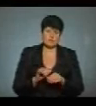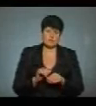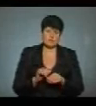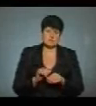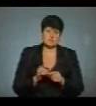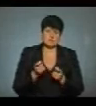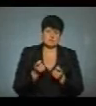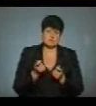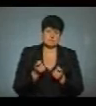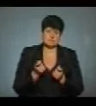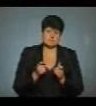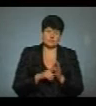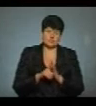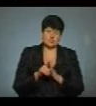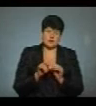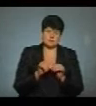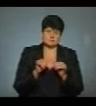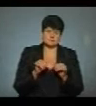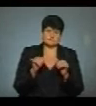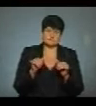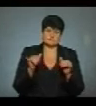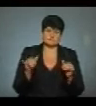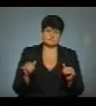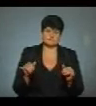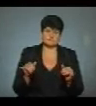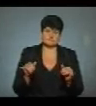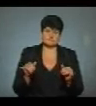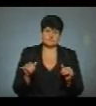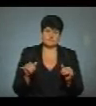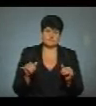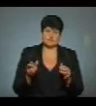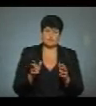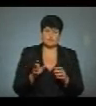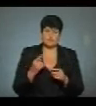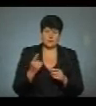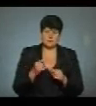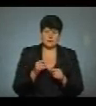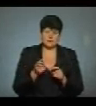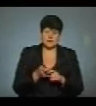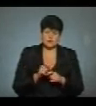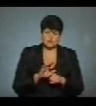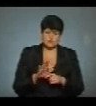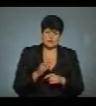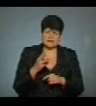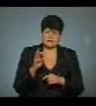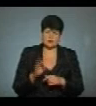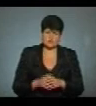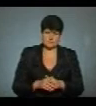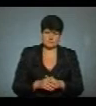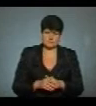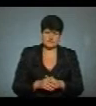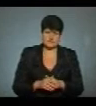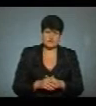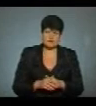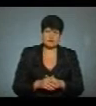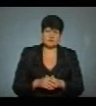захворюваність дещо почала зростати. Чому в області незначно, на 3%. Захисних масок